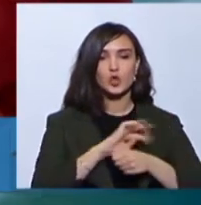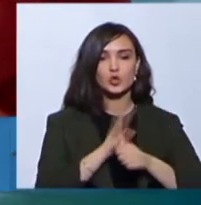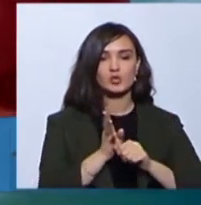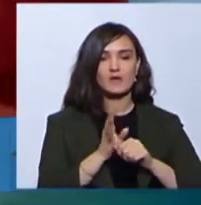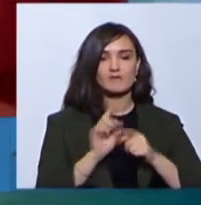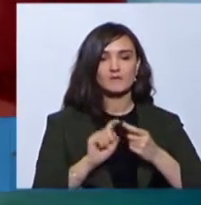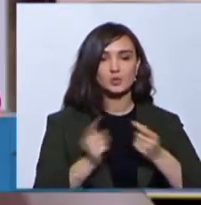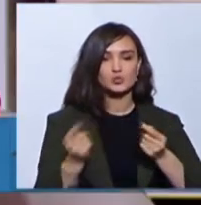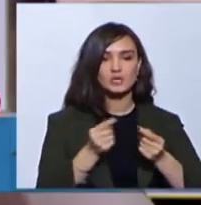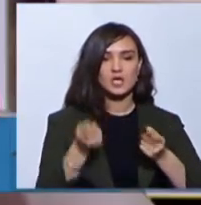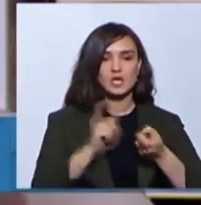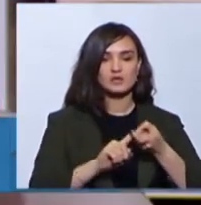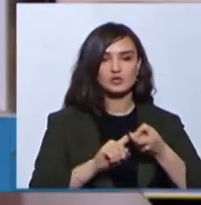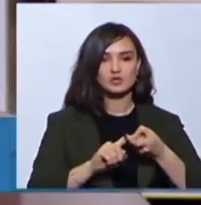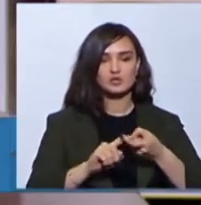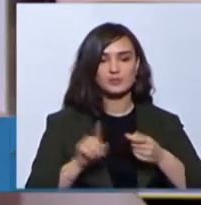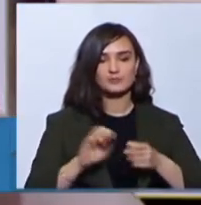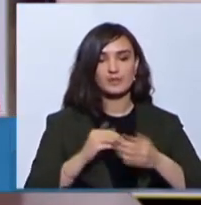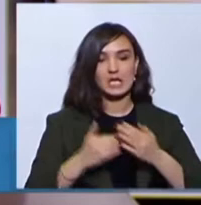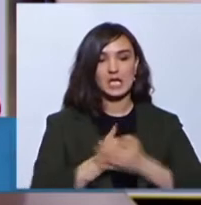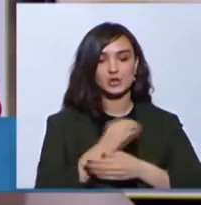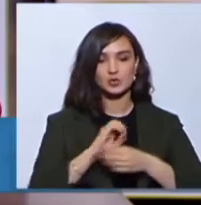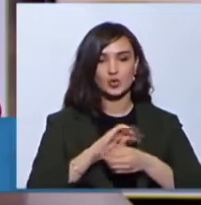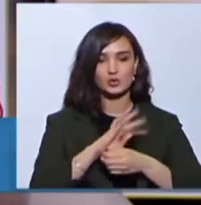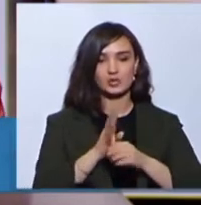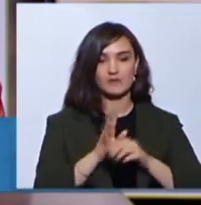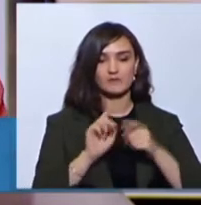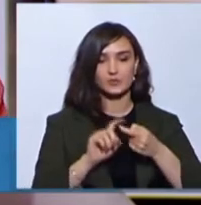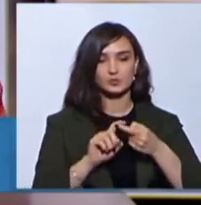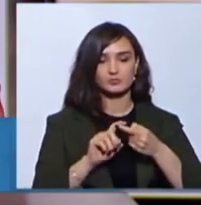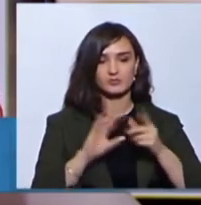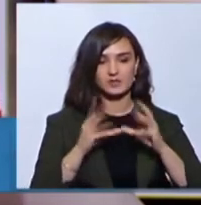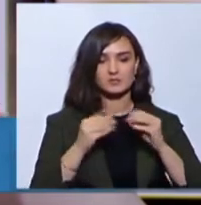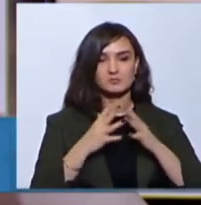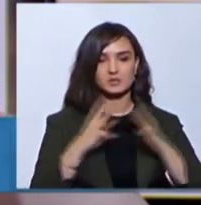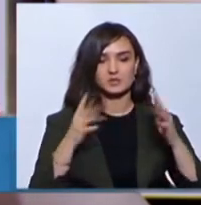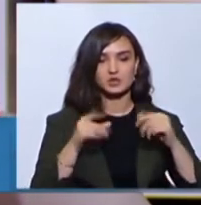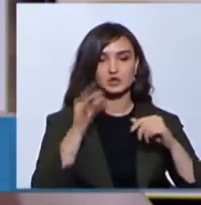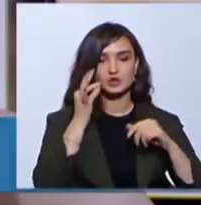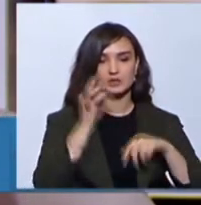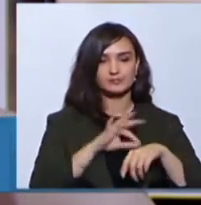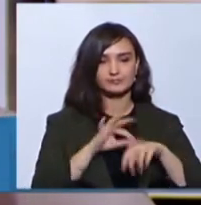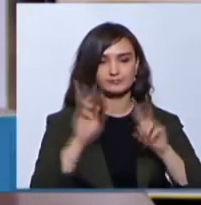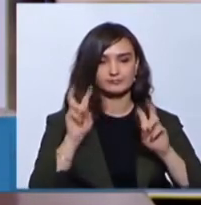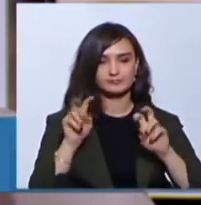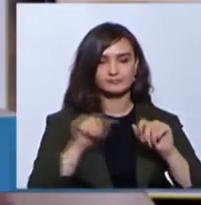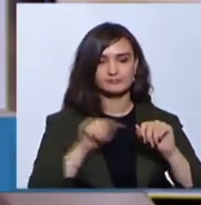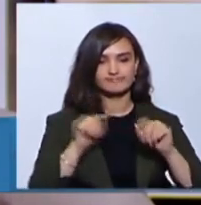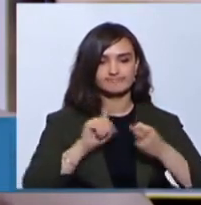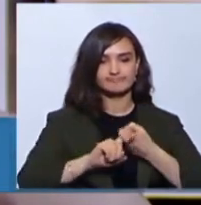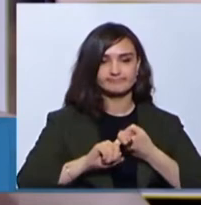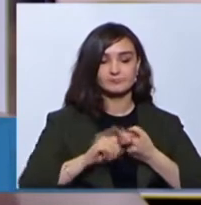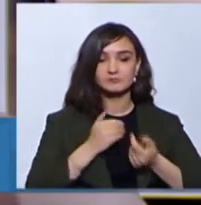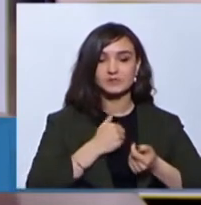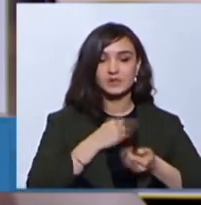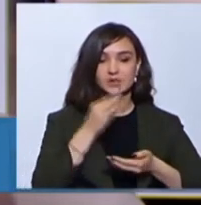კავშირში? ახალ კორონავირუსთან კავშირში ყველაზე მეტად აქტუალური მოგეხსენებათ, ეს არის შაქრიანი დიაბეტი. და მინდა ხაზი გაუსვა,